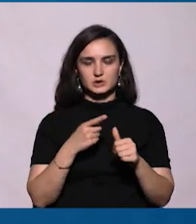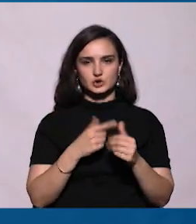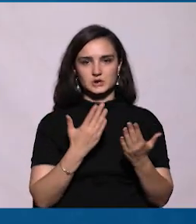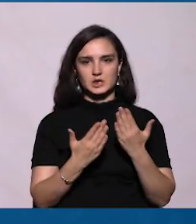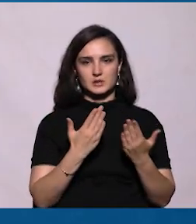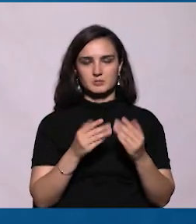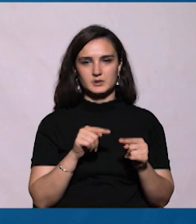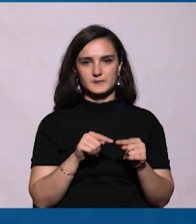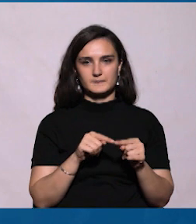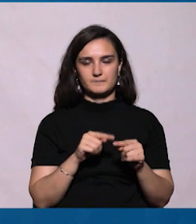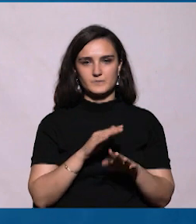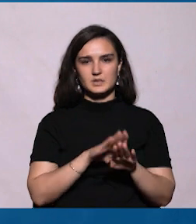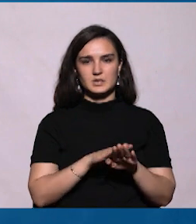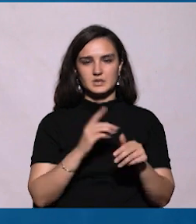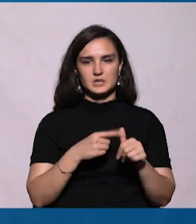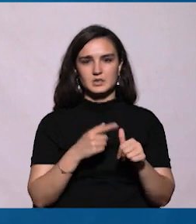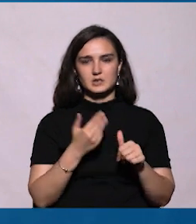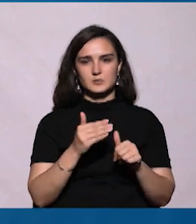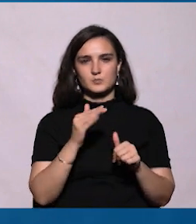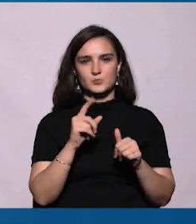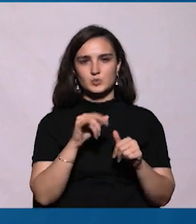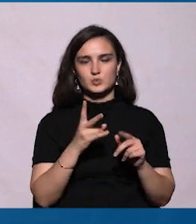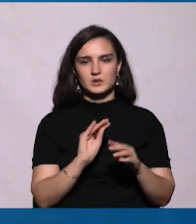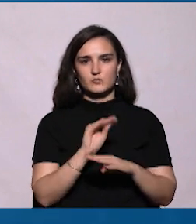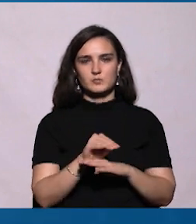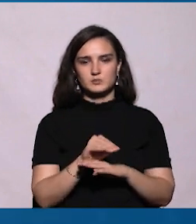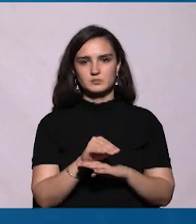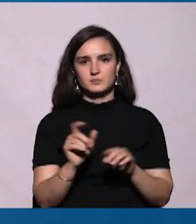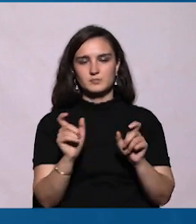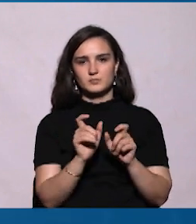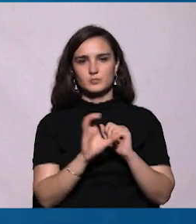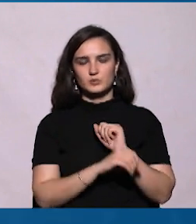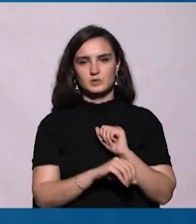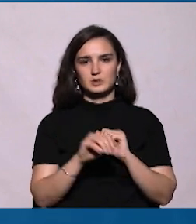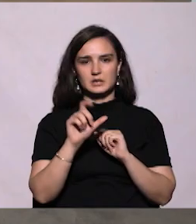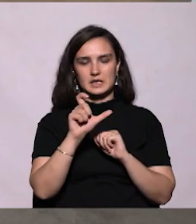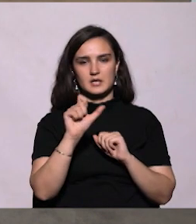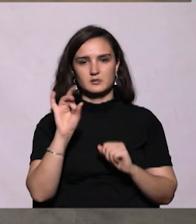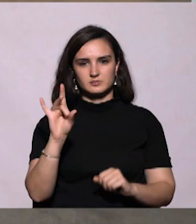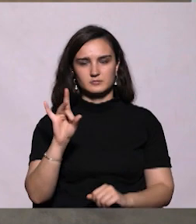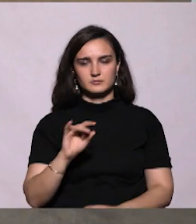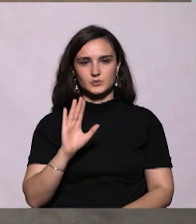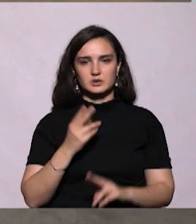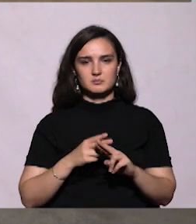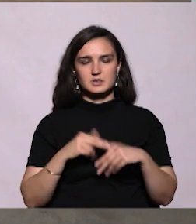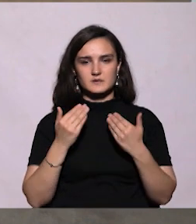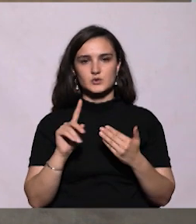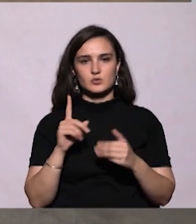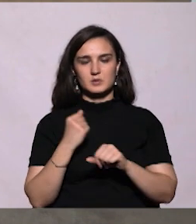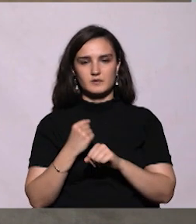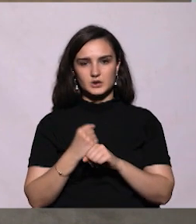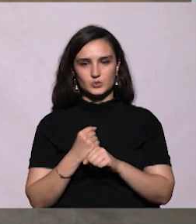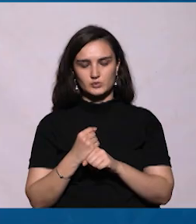შედარებითი ხარისხი, ზედსართავის სახელის ფუძეს უნდა დავუმატოთ დაბოლოება i-არი. ხოლო იმისათვის, რომ